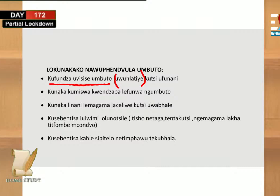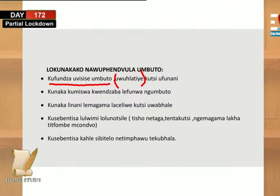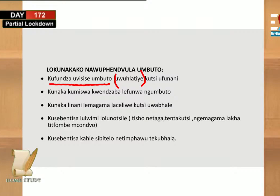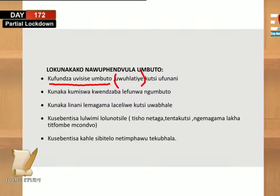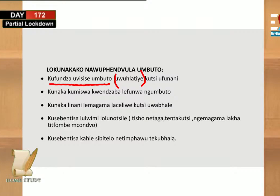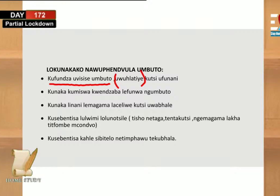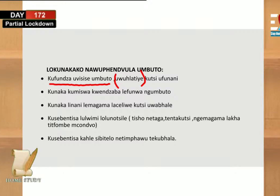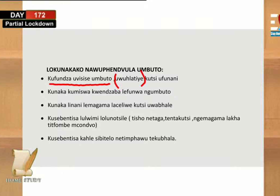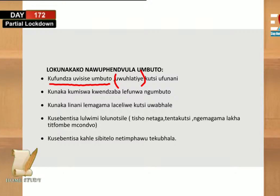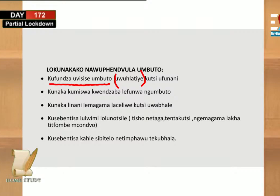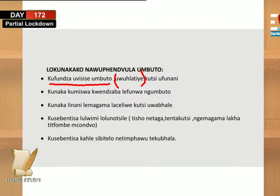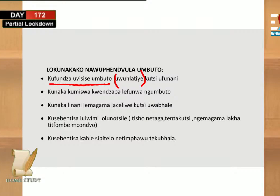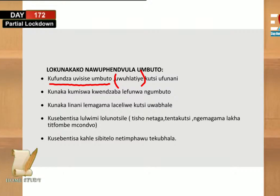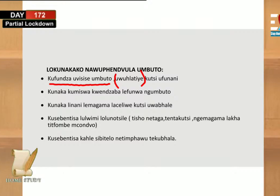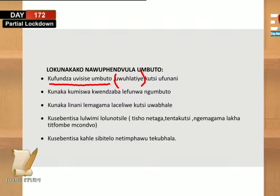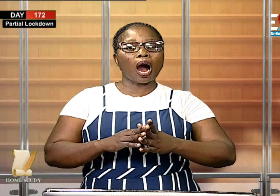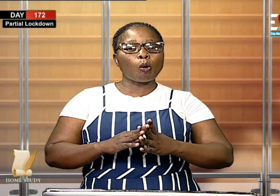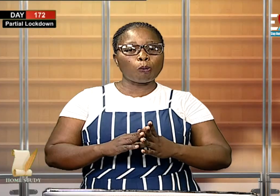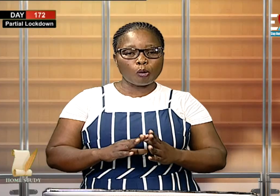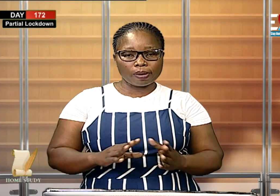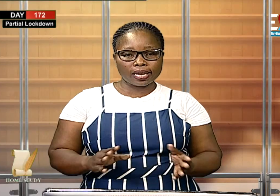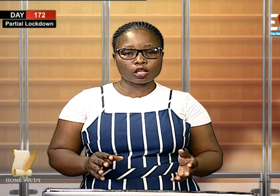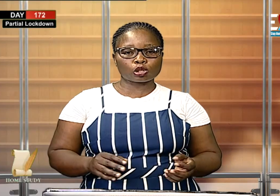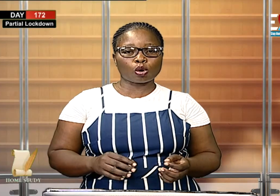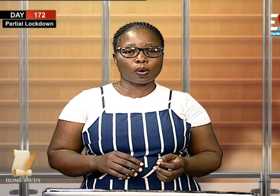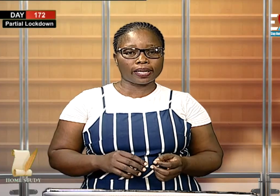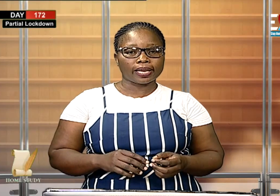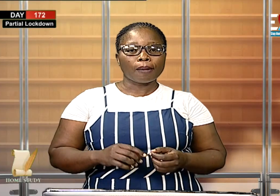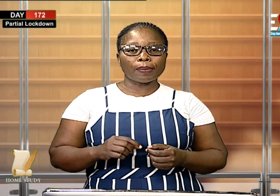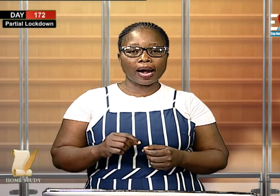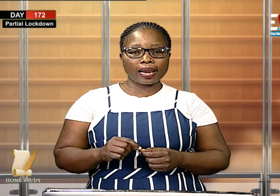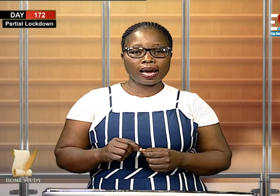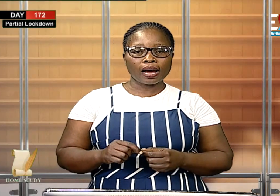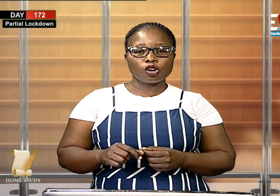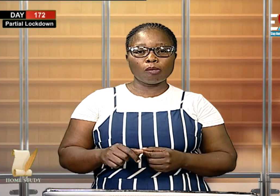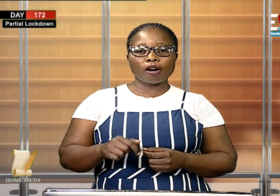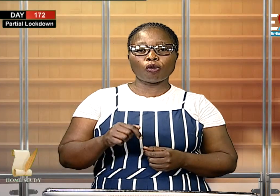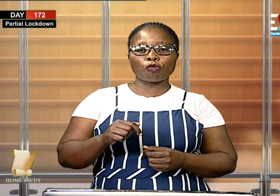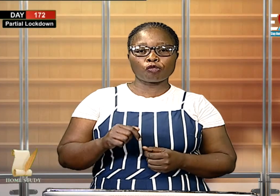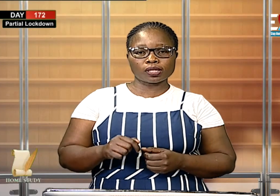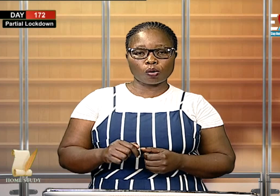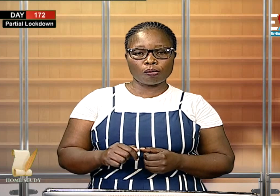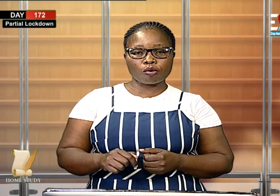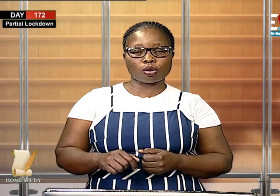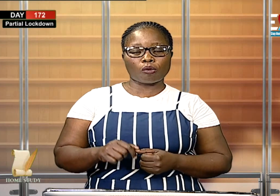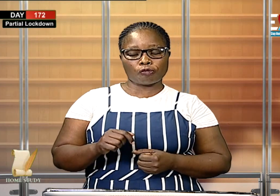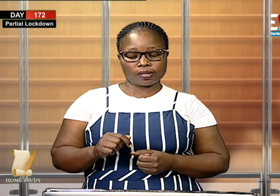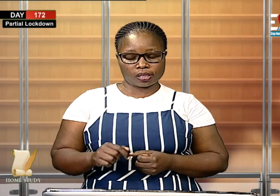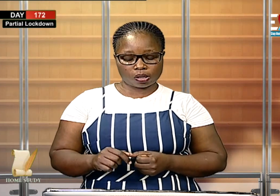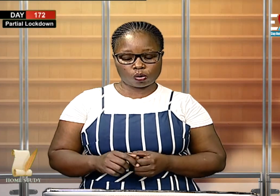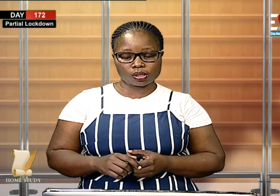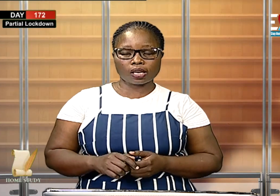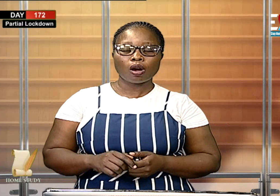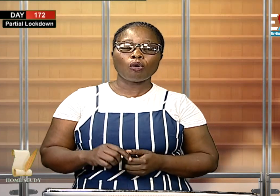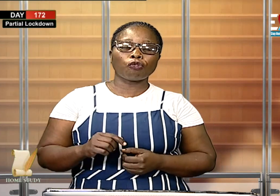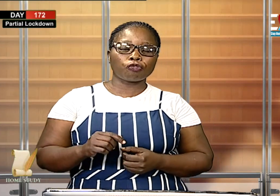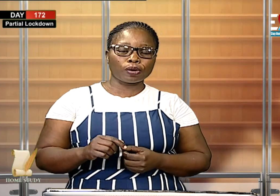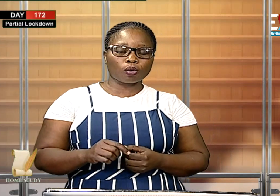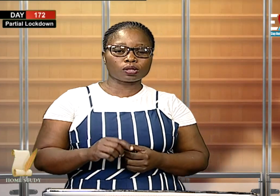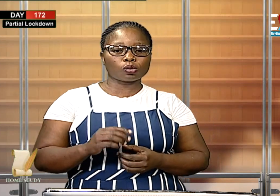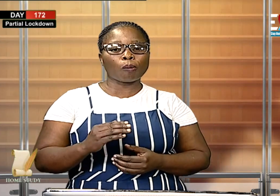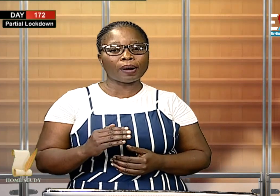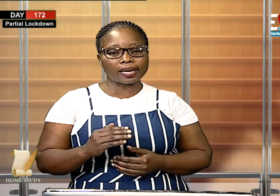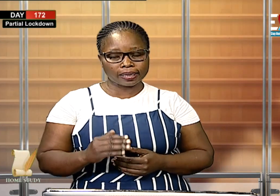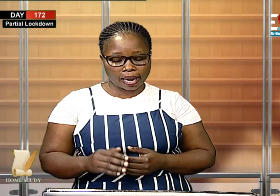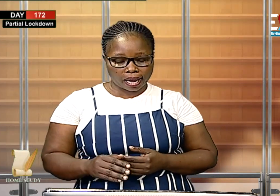sowubhala emagama la ngemakhulu lamabili kanzi awuphumile esihlokweni. Bhala noma ufunze umbuto uvisise ukuthi